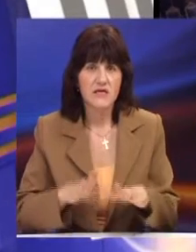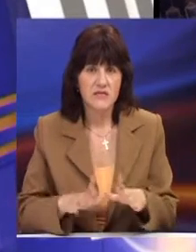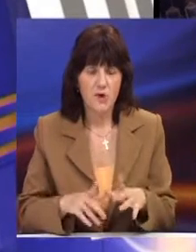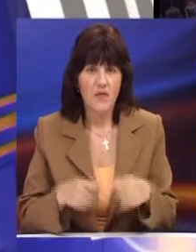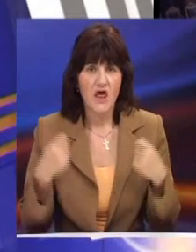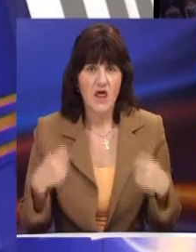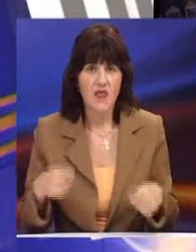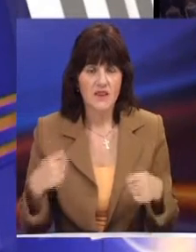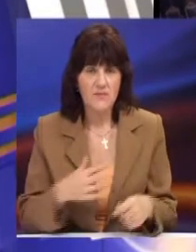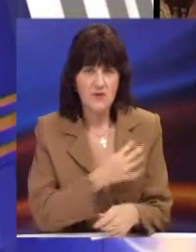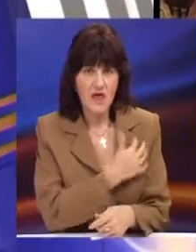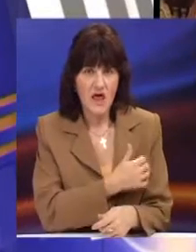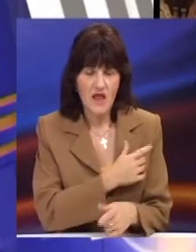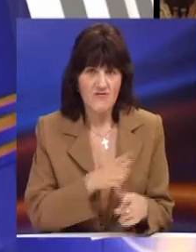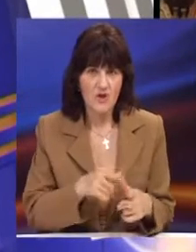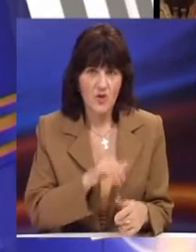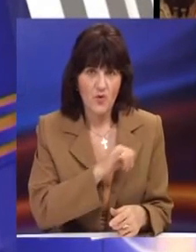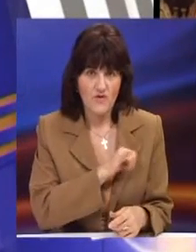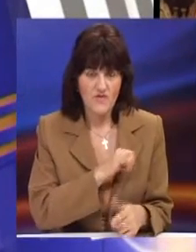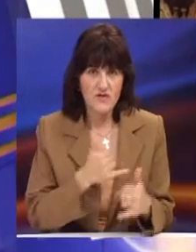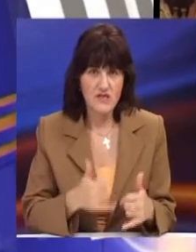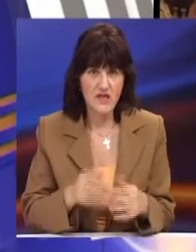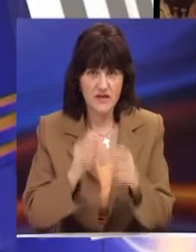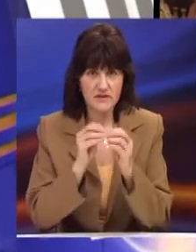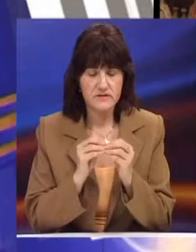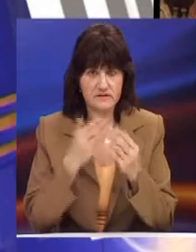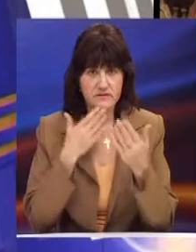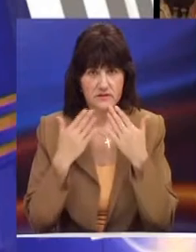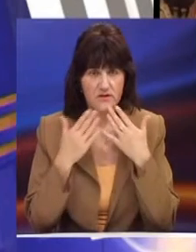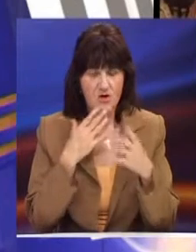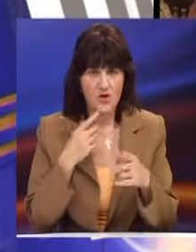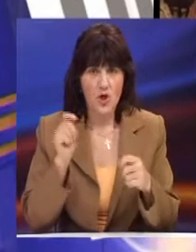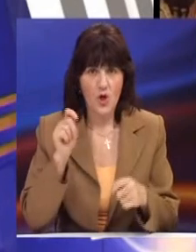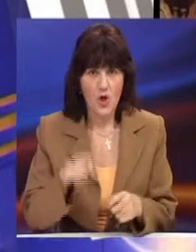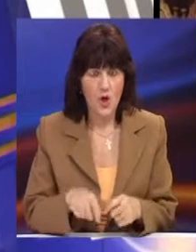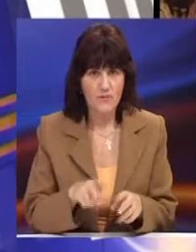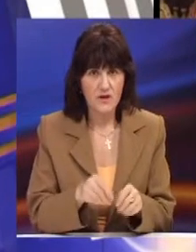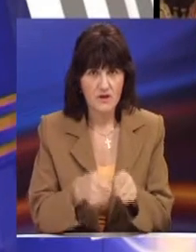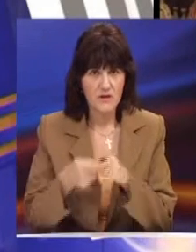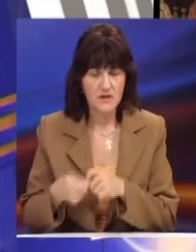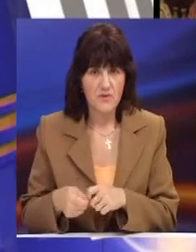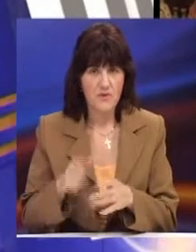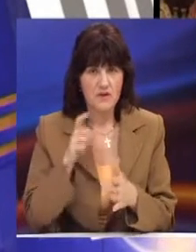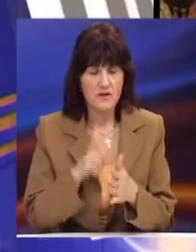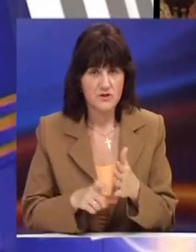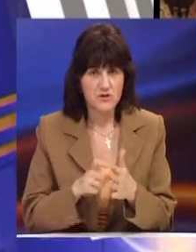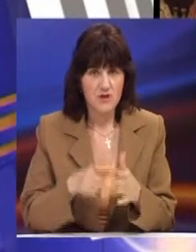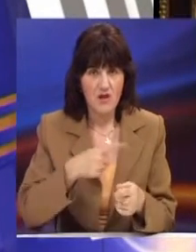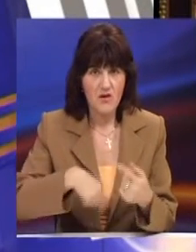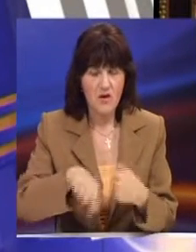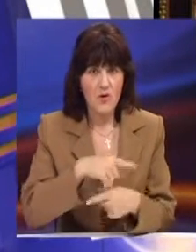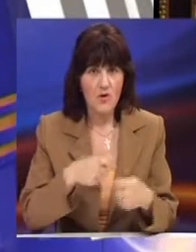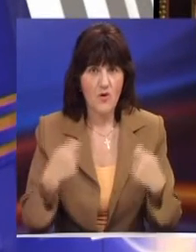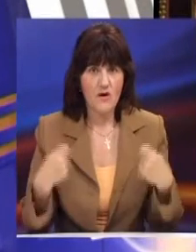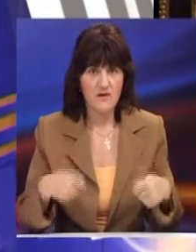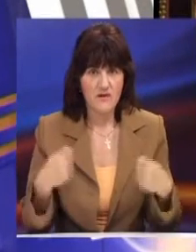dugogodišnjeg partnera, Demokratskog saveza Hrvata u Vojvodini. Upravo na današnjoj sednici odbornici DSHV-a istupili su iz odborničke grupe oko DS-a,